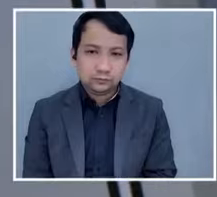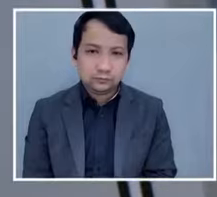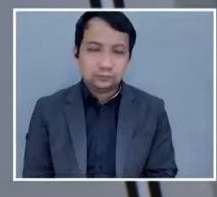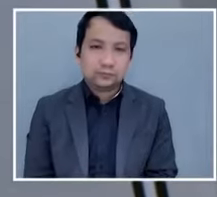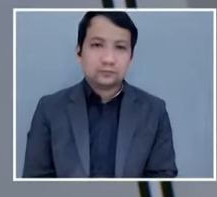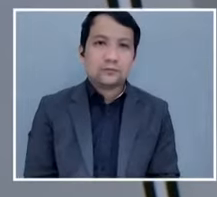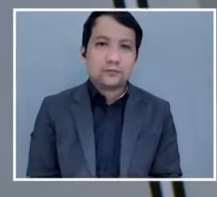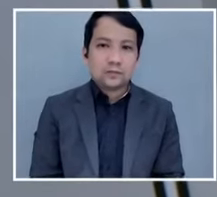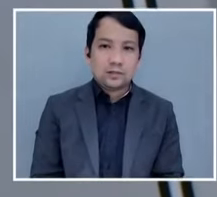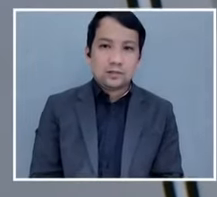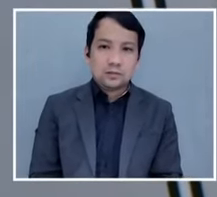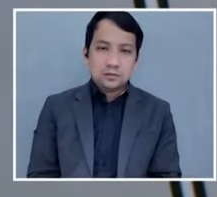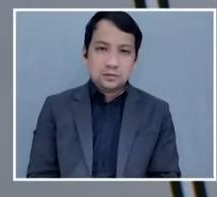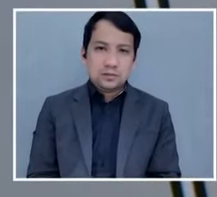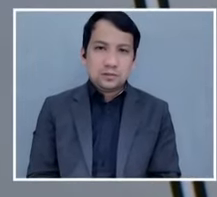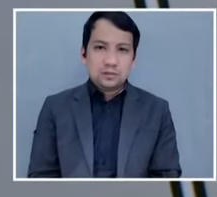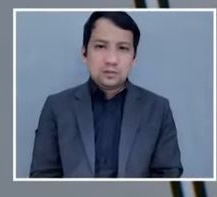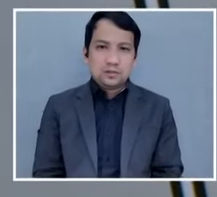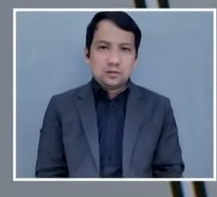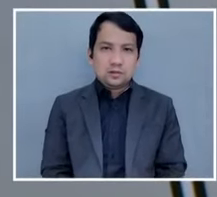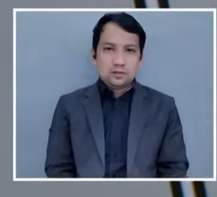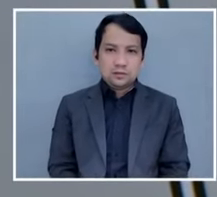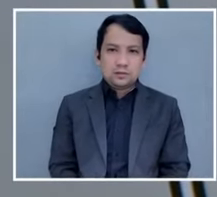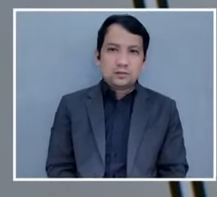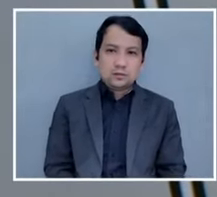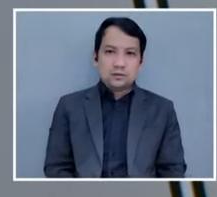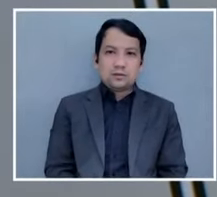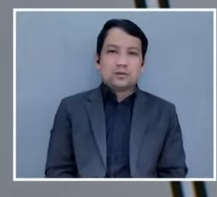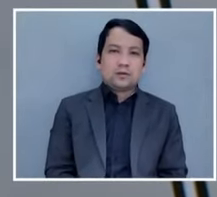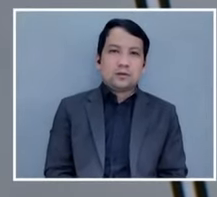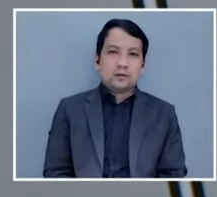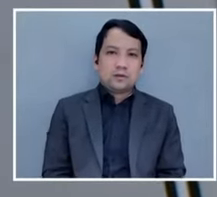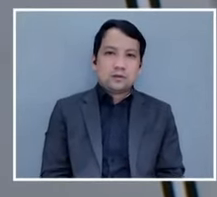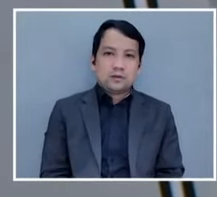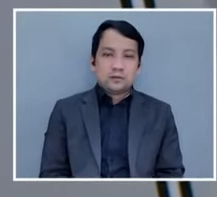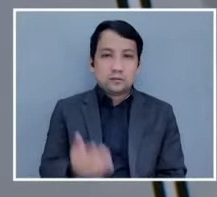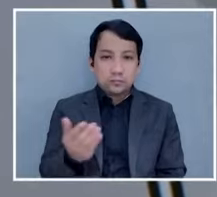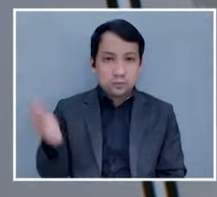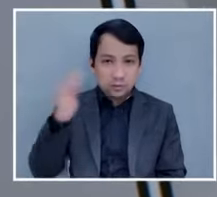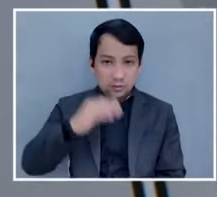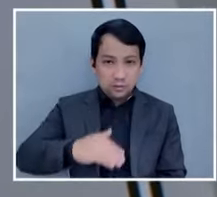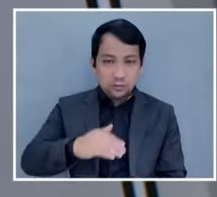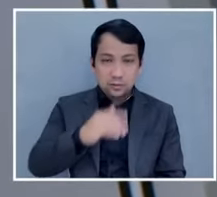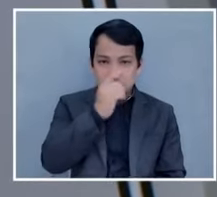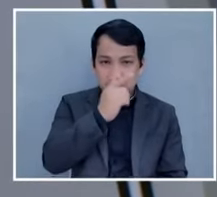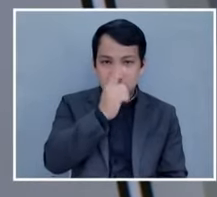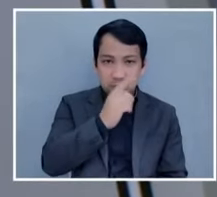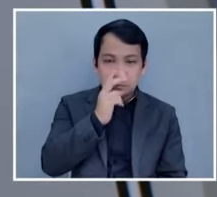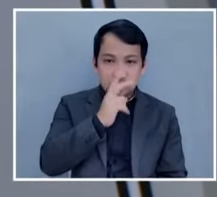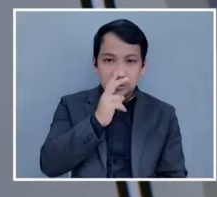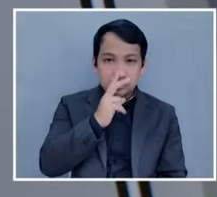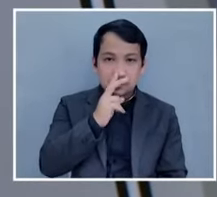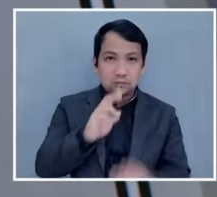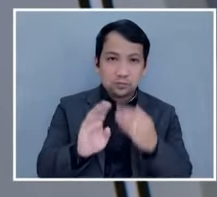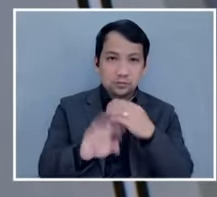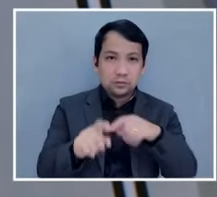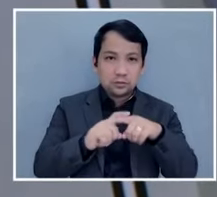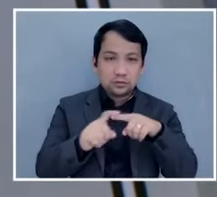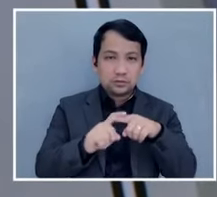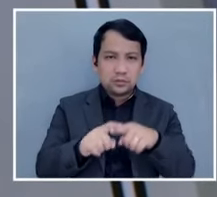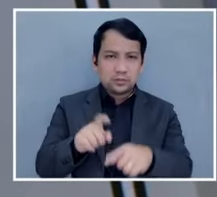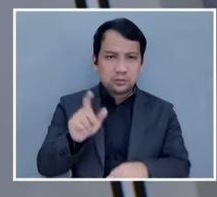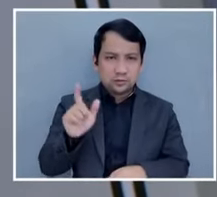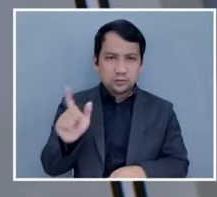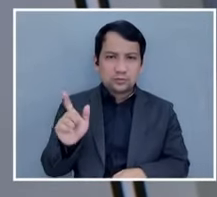Buong araw pa rin manipis ang reserbang kuryente sa Luzon at Visayas kahit bumalik na ang 2 sa mahigit na 20